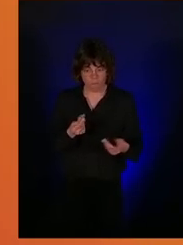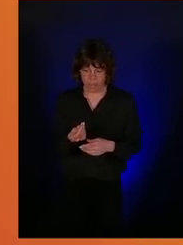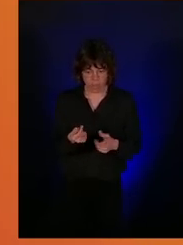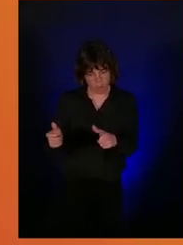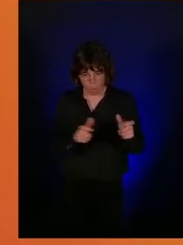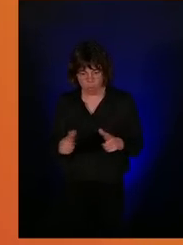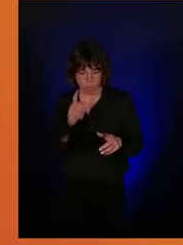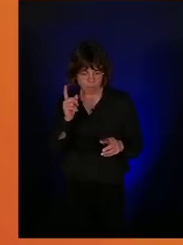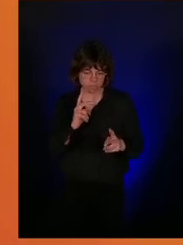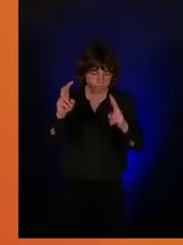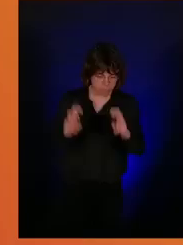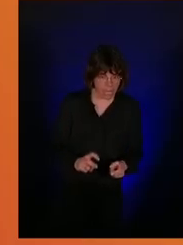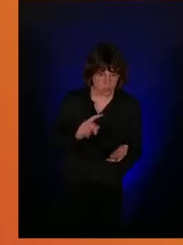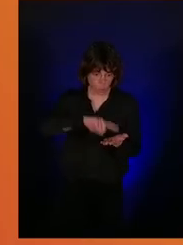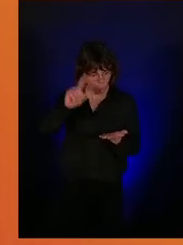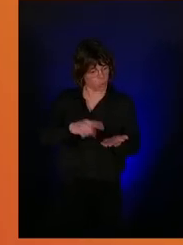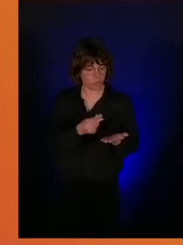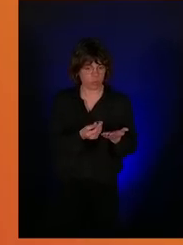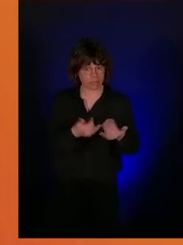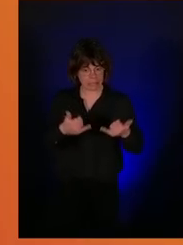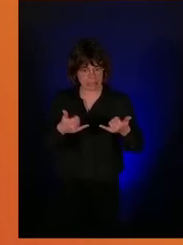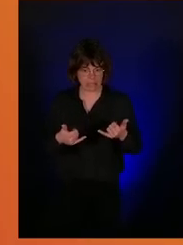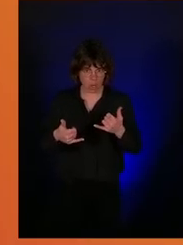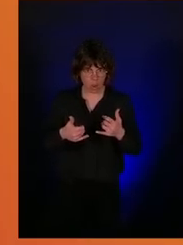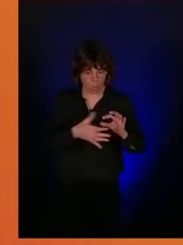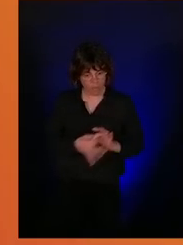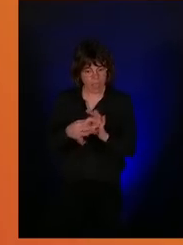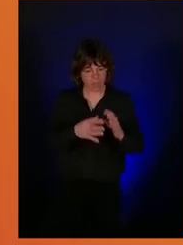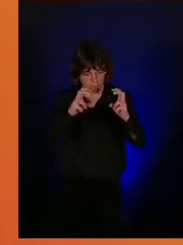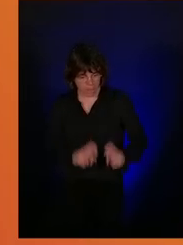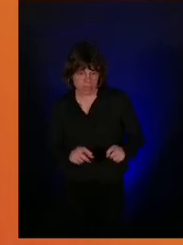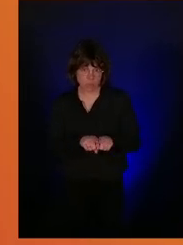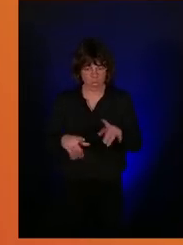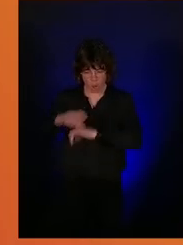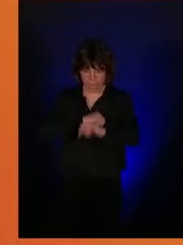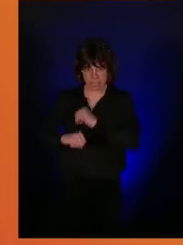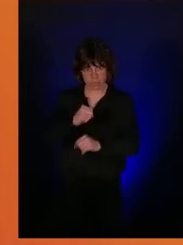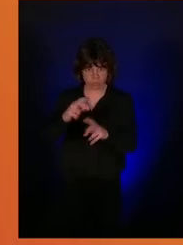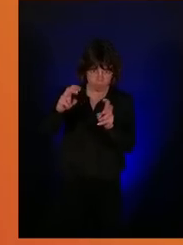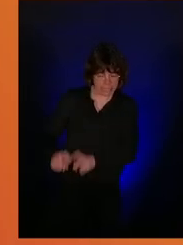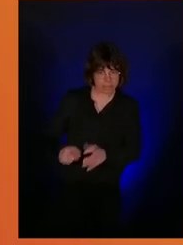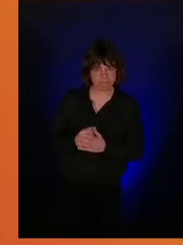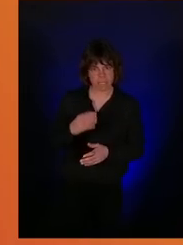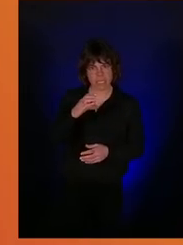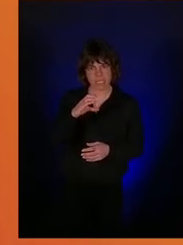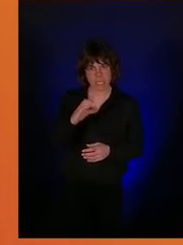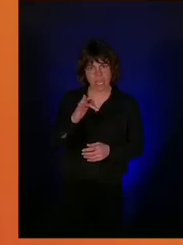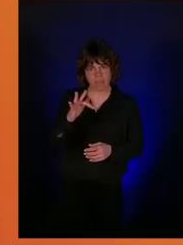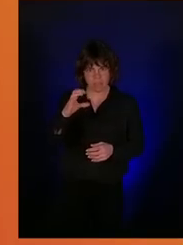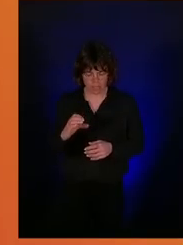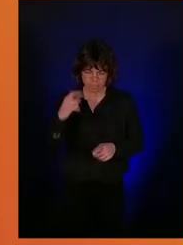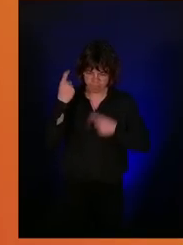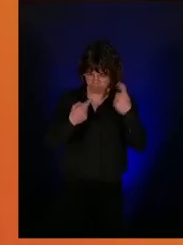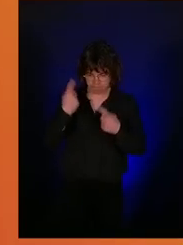entraîne une diminution des ressources de la Confédération et de nos organisations. La CFC s'inquiète également du délai de reversement